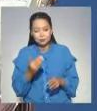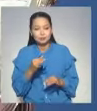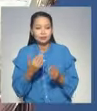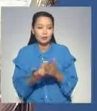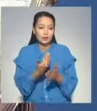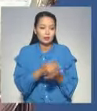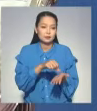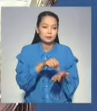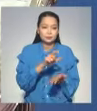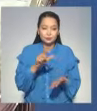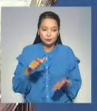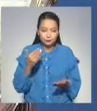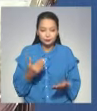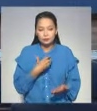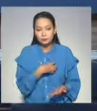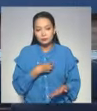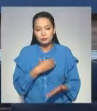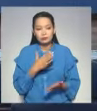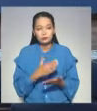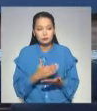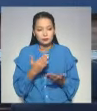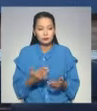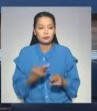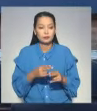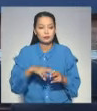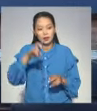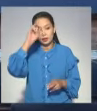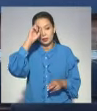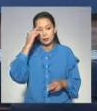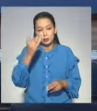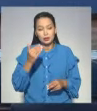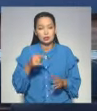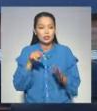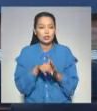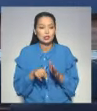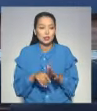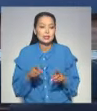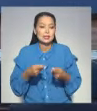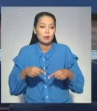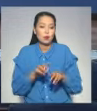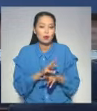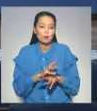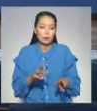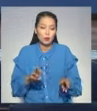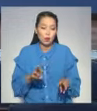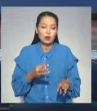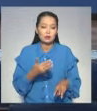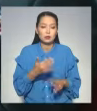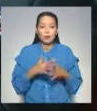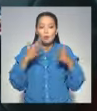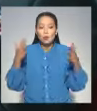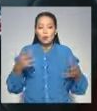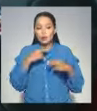ақпарат құралдарының міндеті. Өздеріңізге мәлім, мемлекет ішкі істер органдарының жұмысын әрдайым жоғары